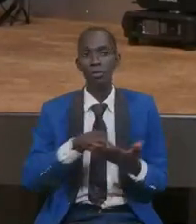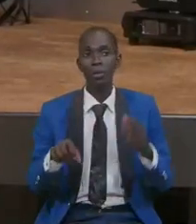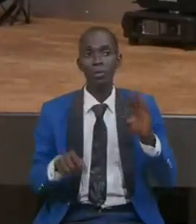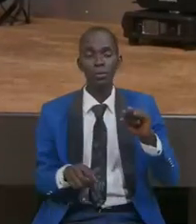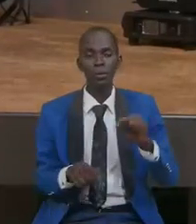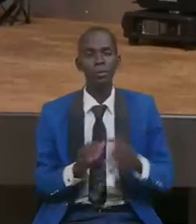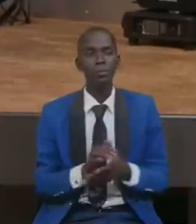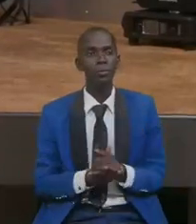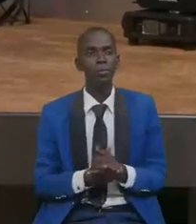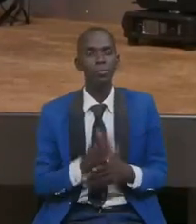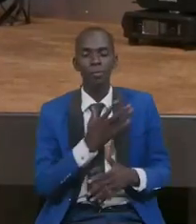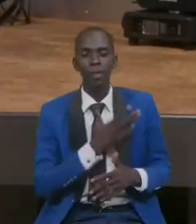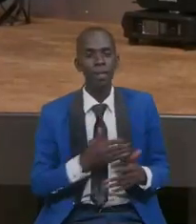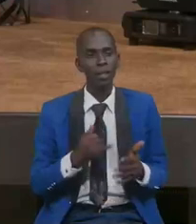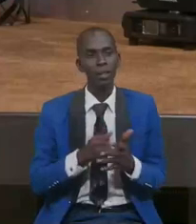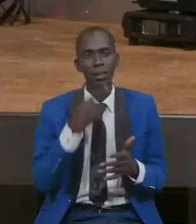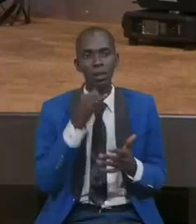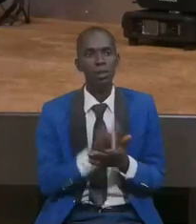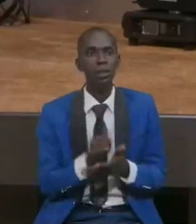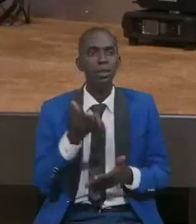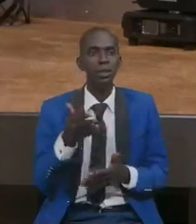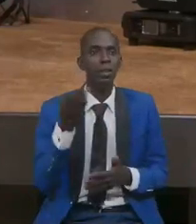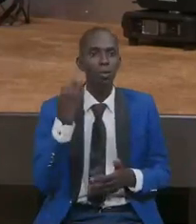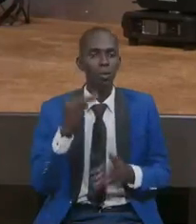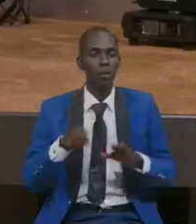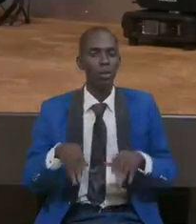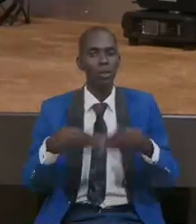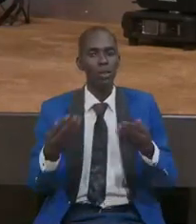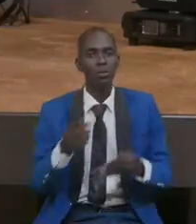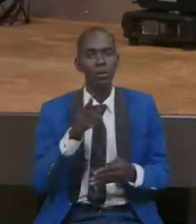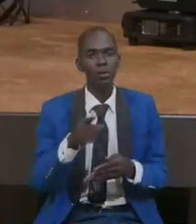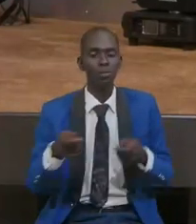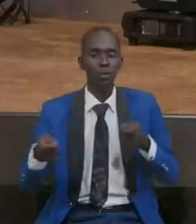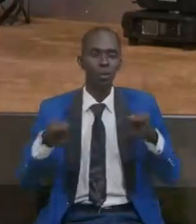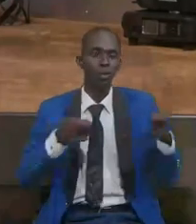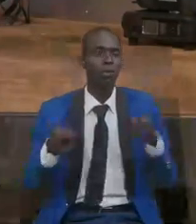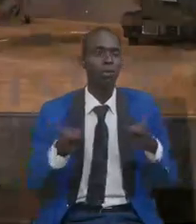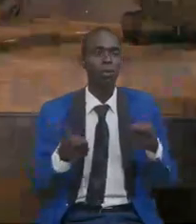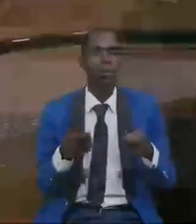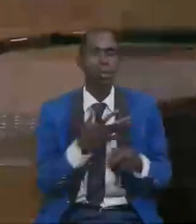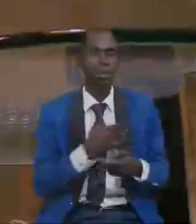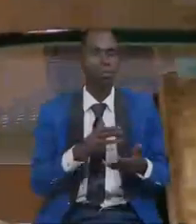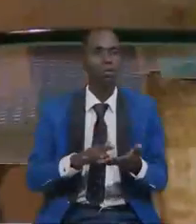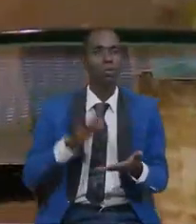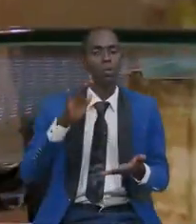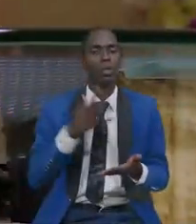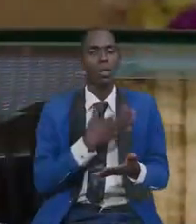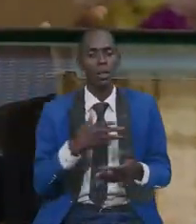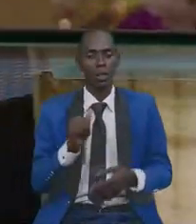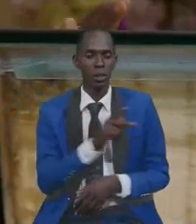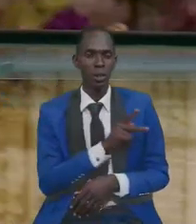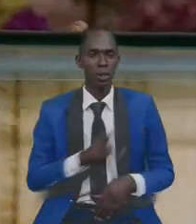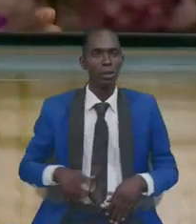approcher de lui. Verset 14, on lui donna la domination, la gloire et le règne